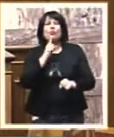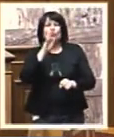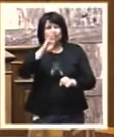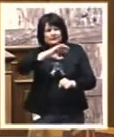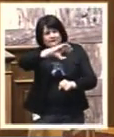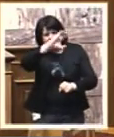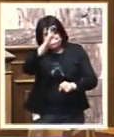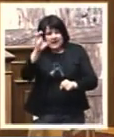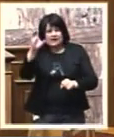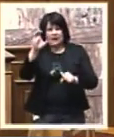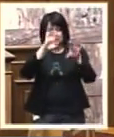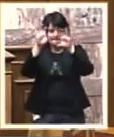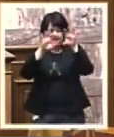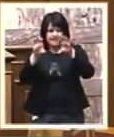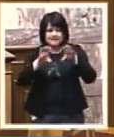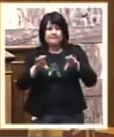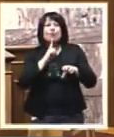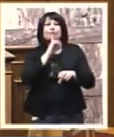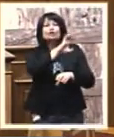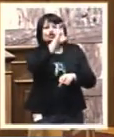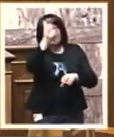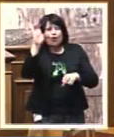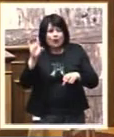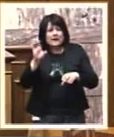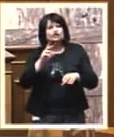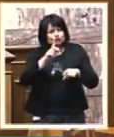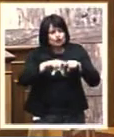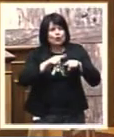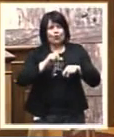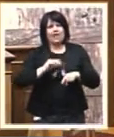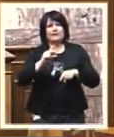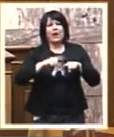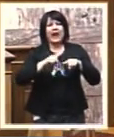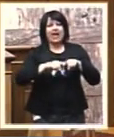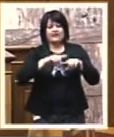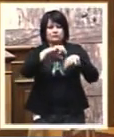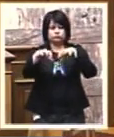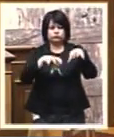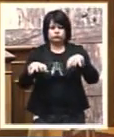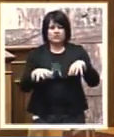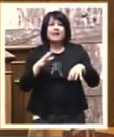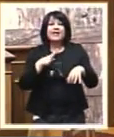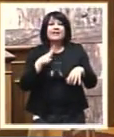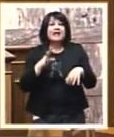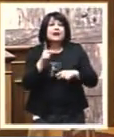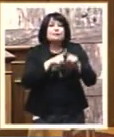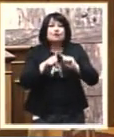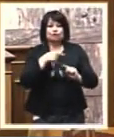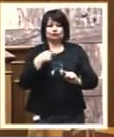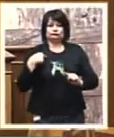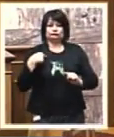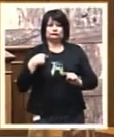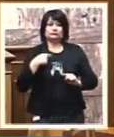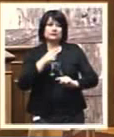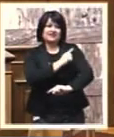ήταν και διαφορετική από την βαλκανοποίηση και της περιοχής μας, όπου η κάθε χώρα έψαχνε τον ισχυρότερο προστάτη για